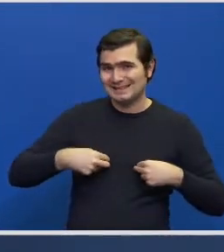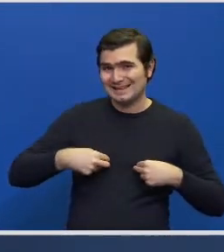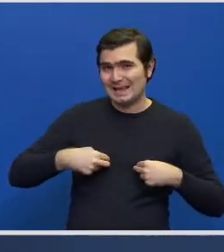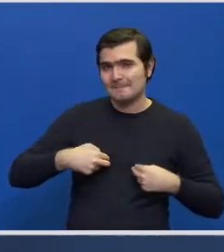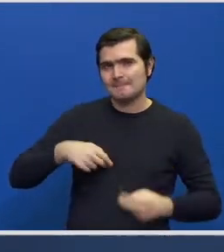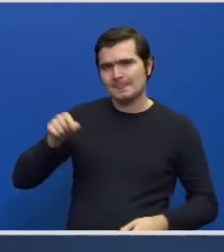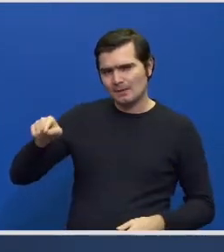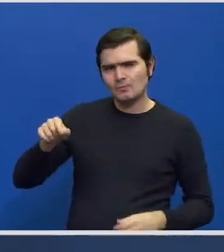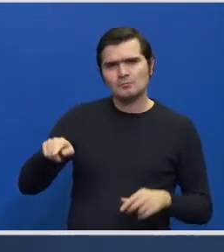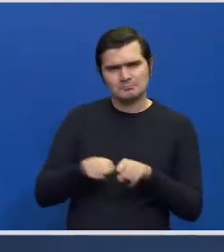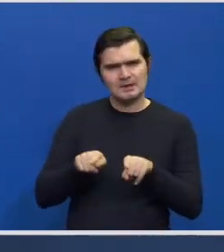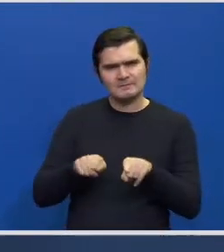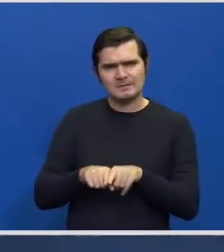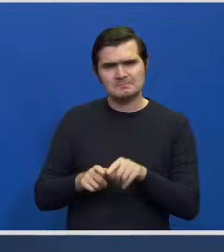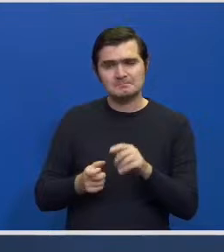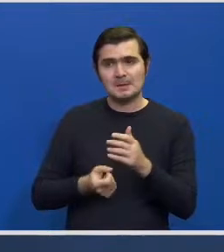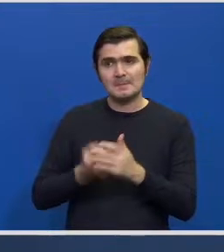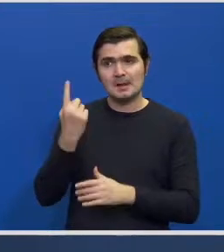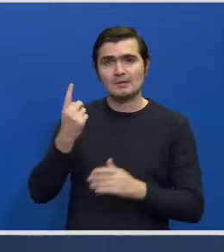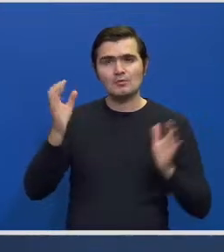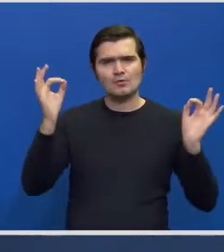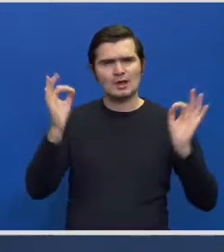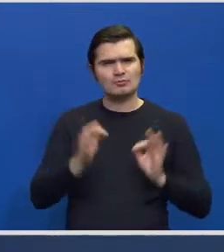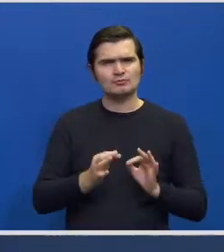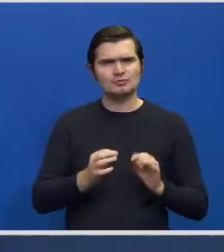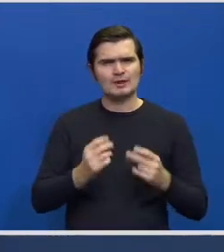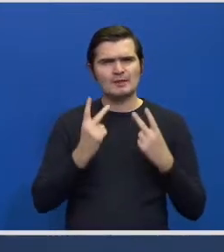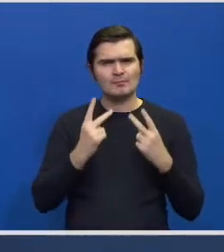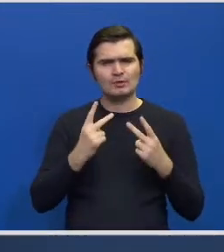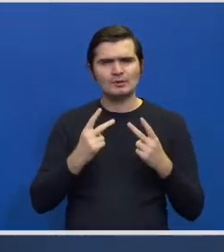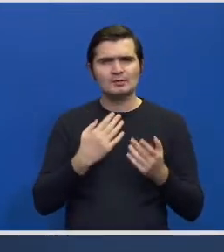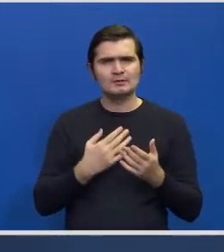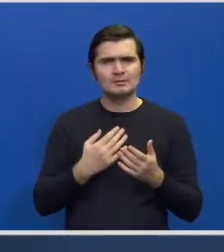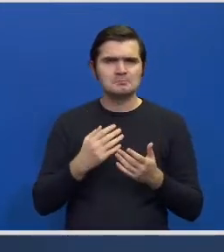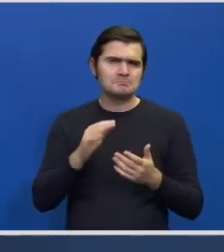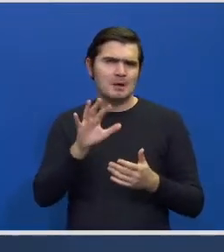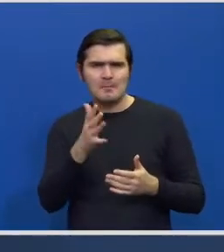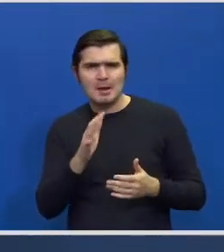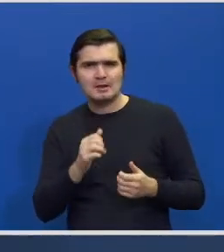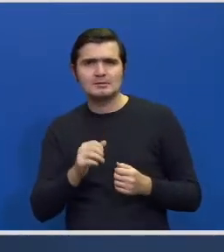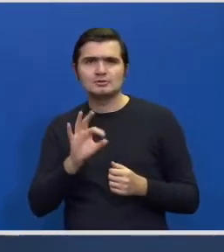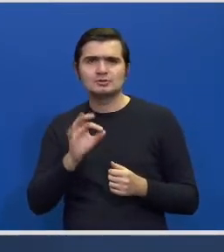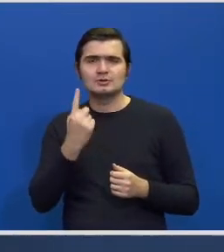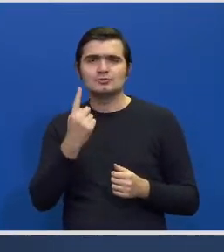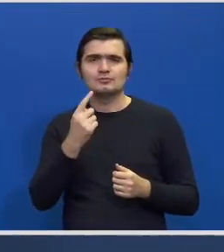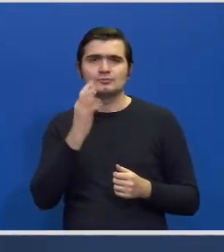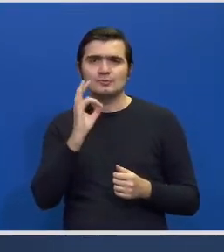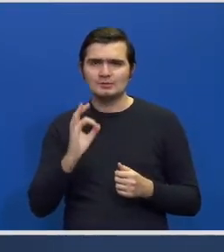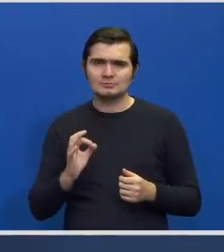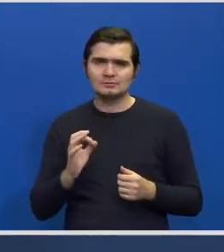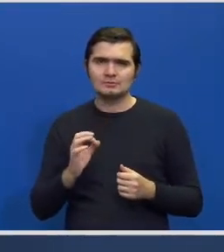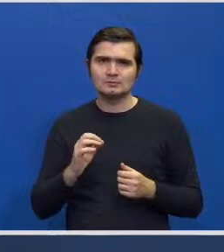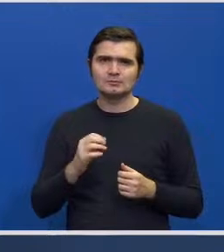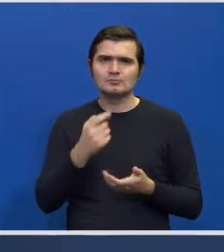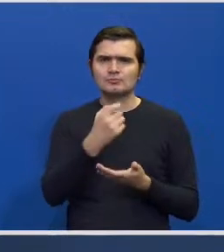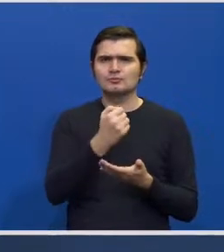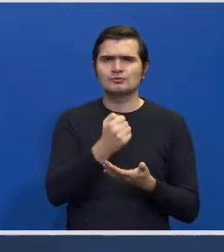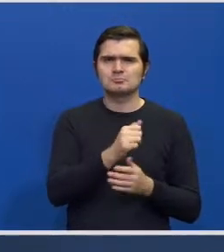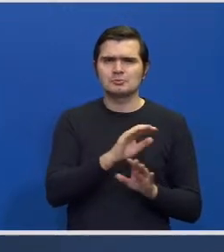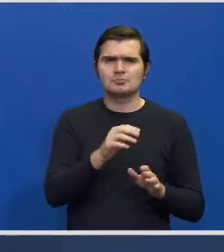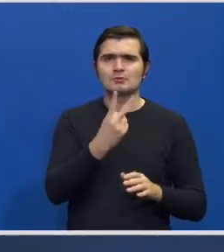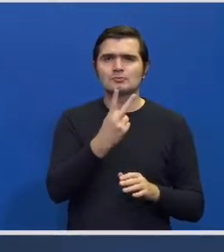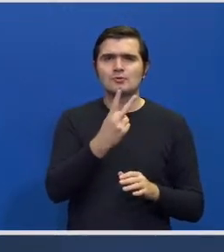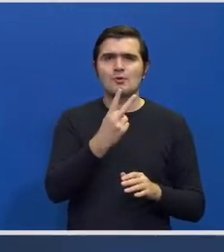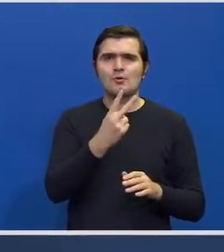La Ministerul Justiției, unde la fel apare o reducere importantă, aparent, de